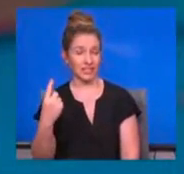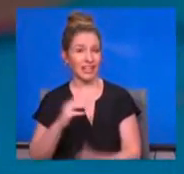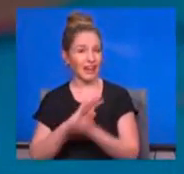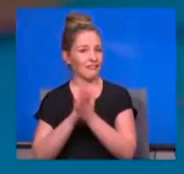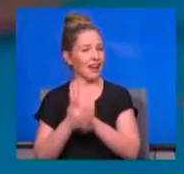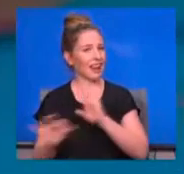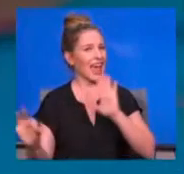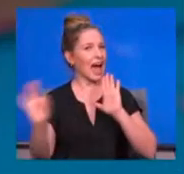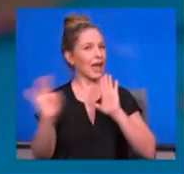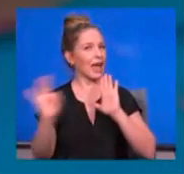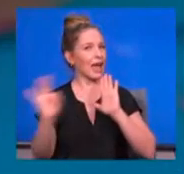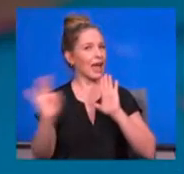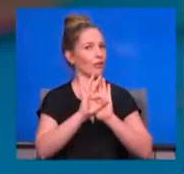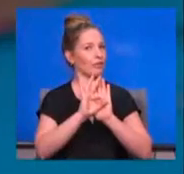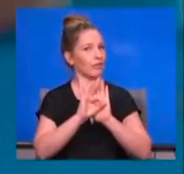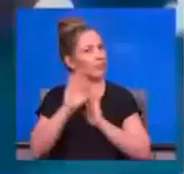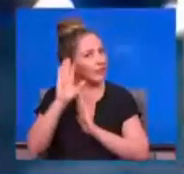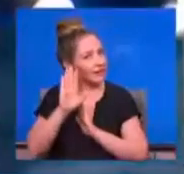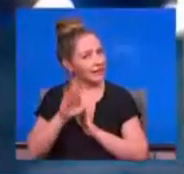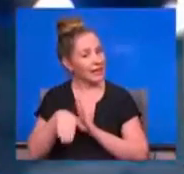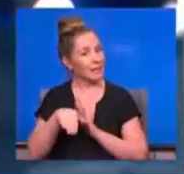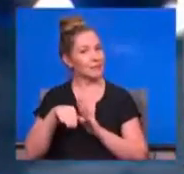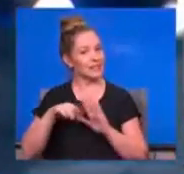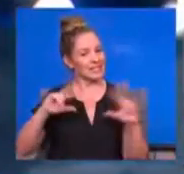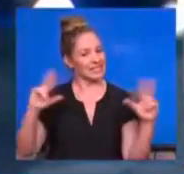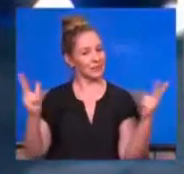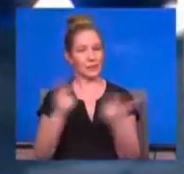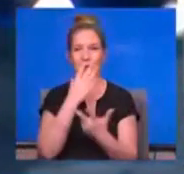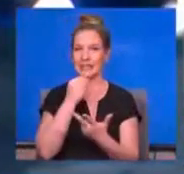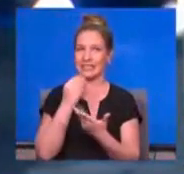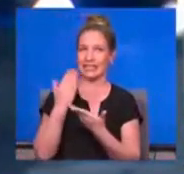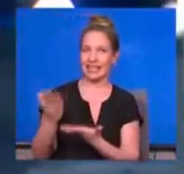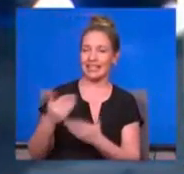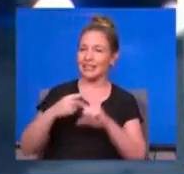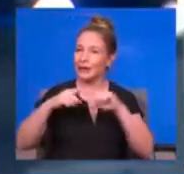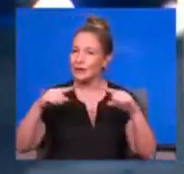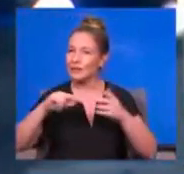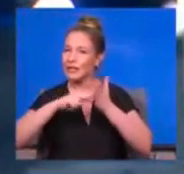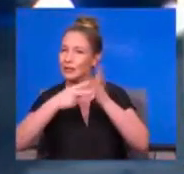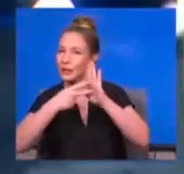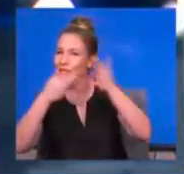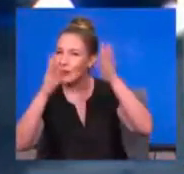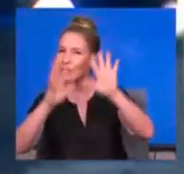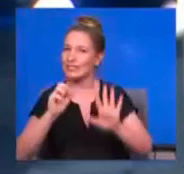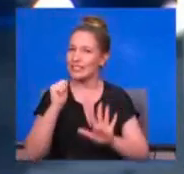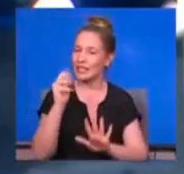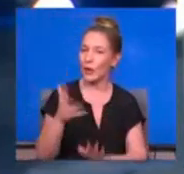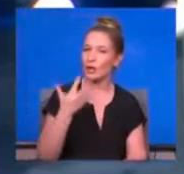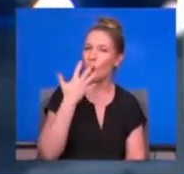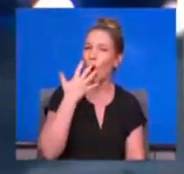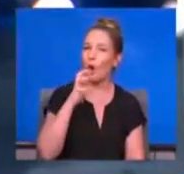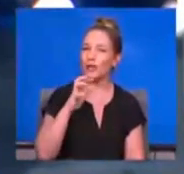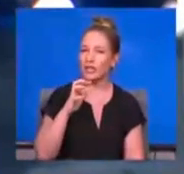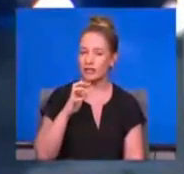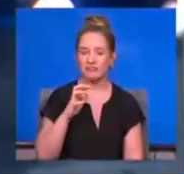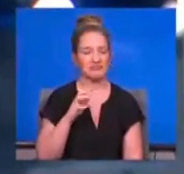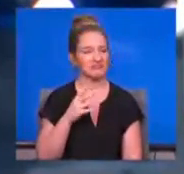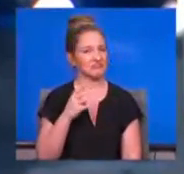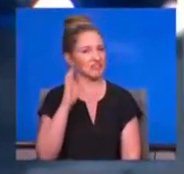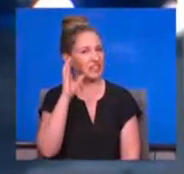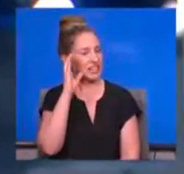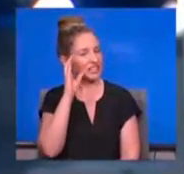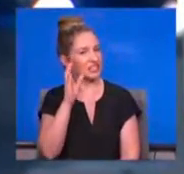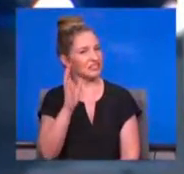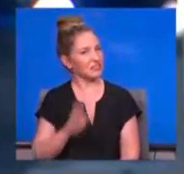גם בעצם בציבוריות הישראלית, עם כל מיני תוכניות וסדרות בהוט. תקשיבי, אתה נכנס למה שהיא